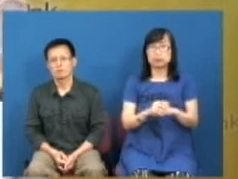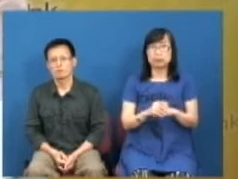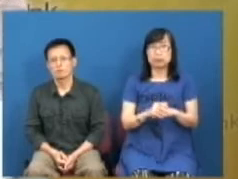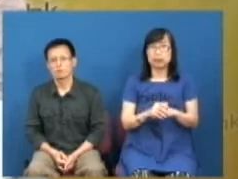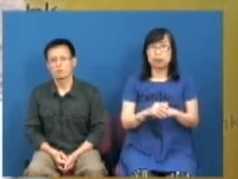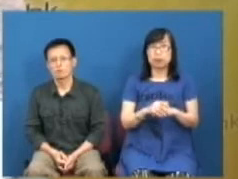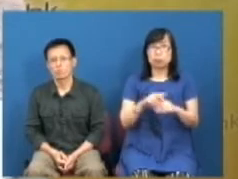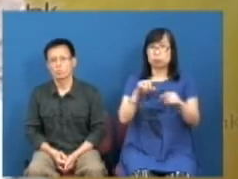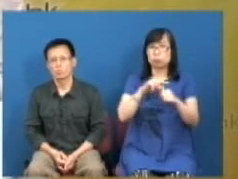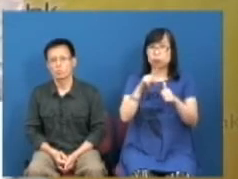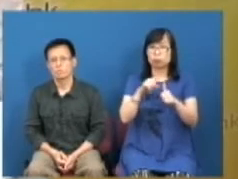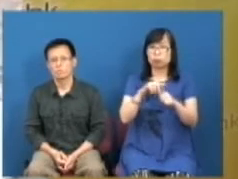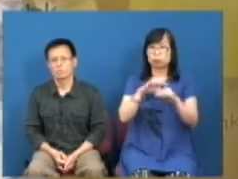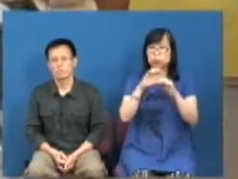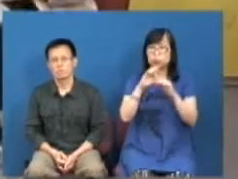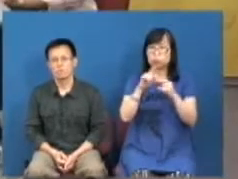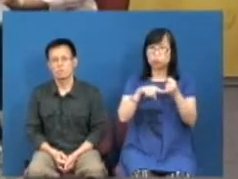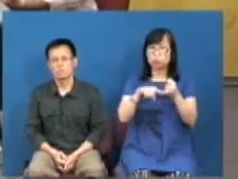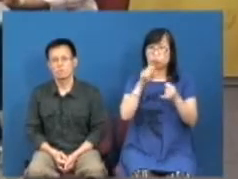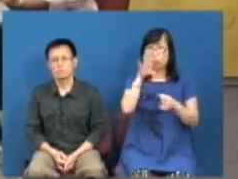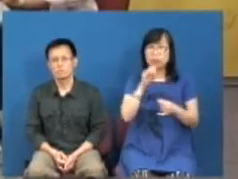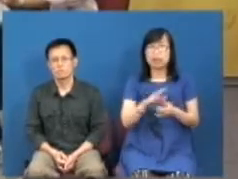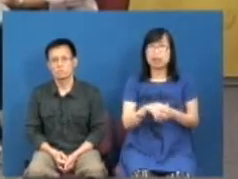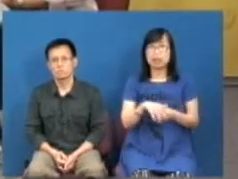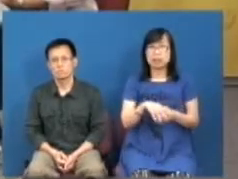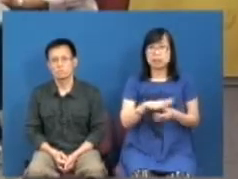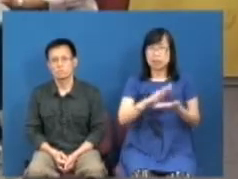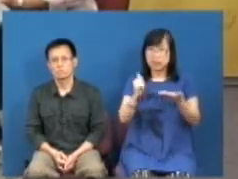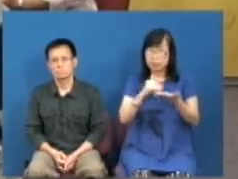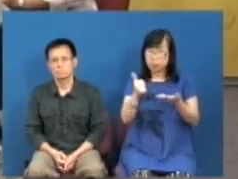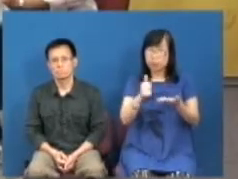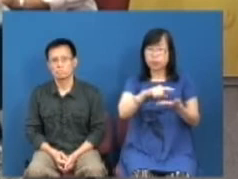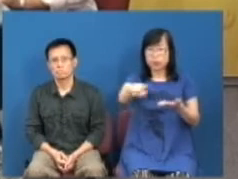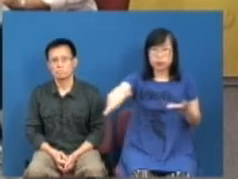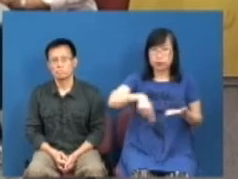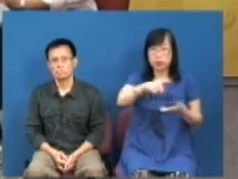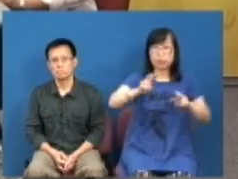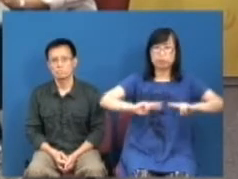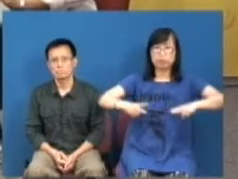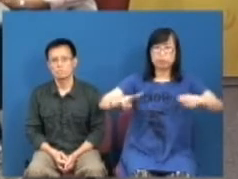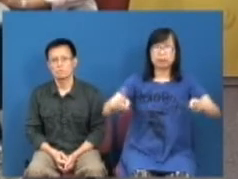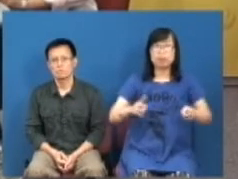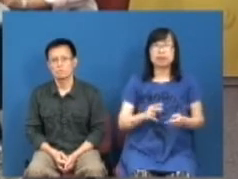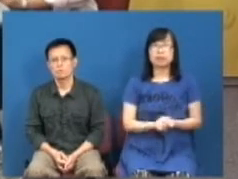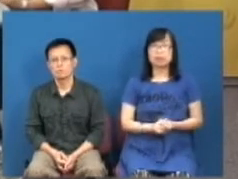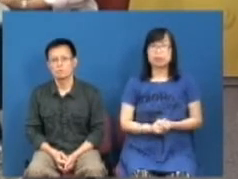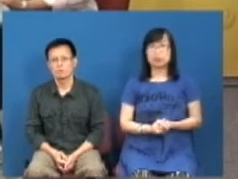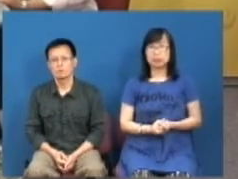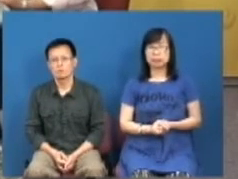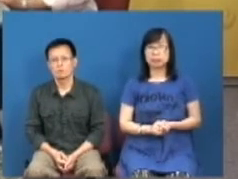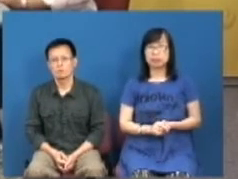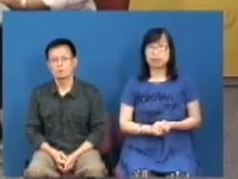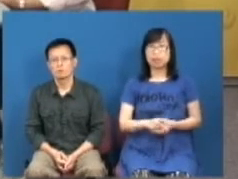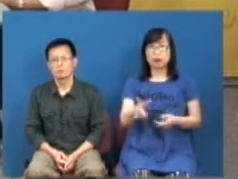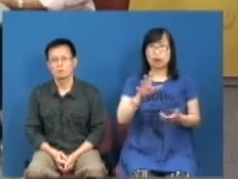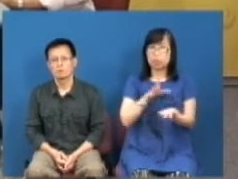總括嚟講咧，點樣可以善用土地發展，其實喺嗰個城市規劃啦，以至我哋一啲